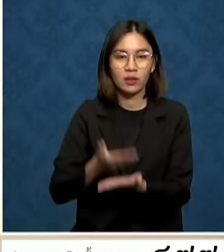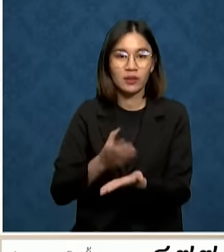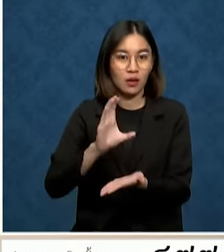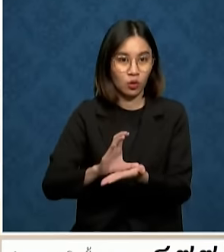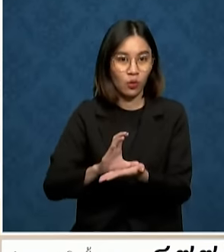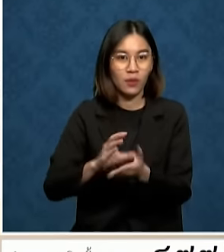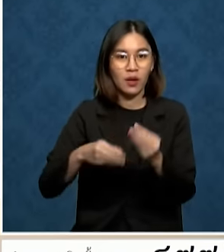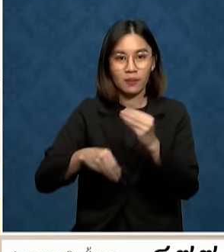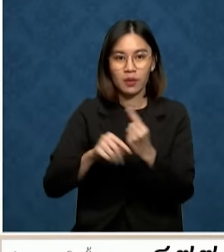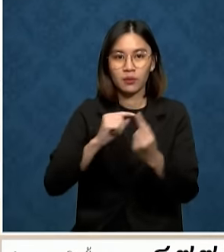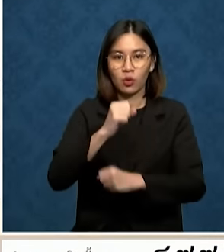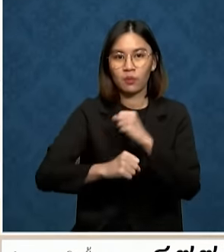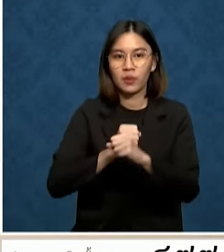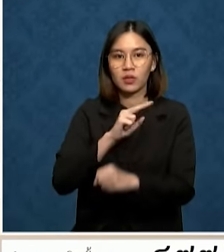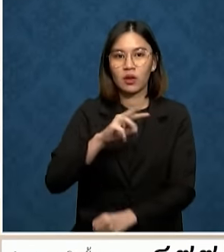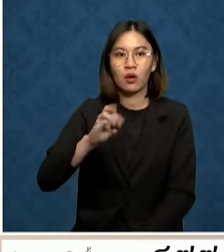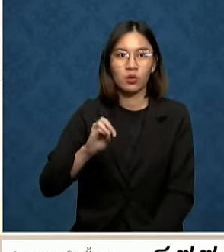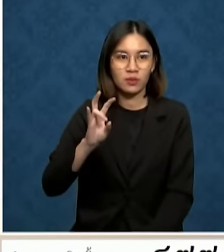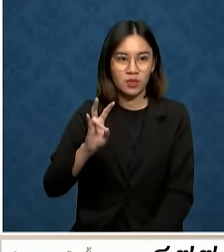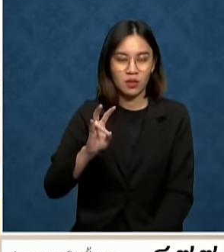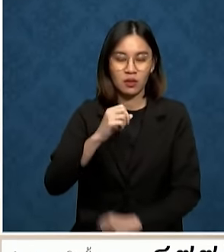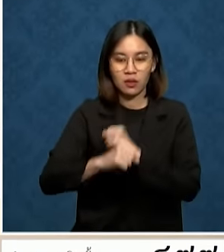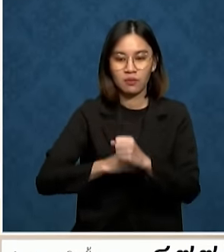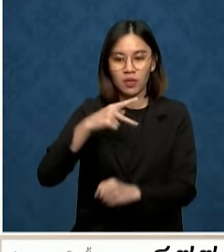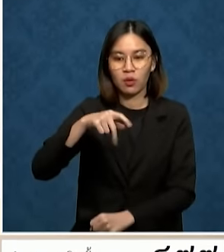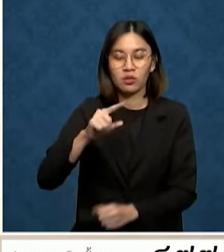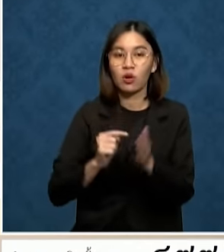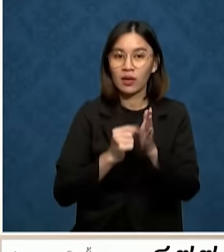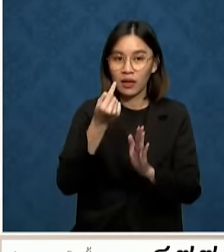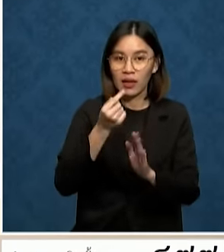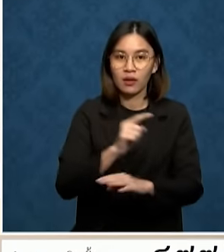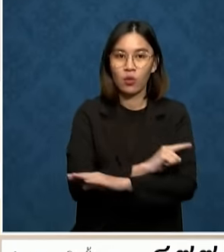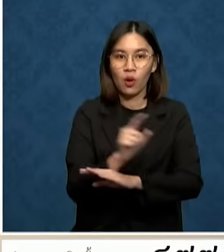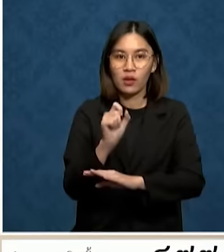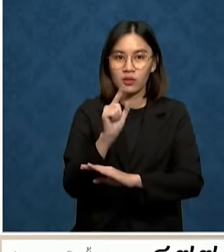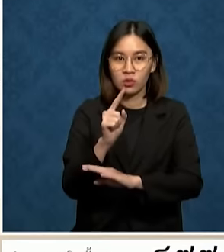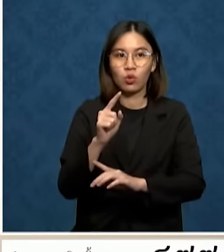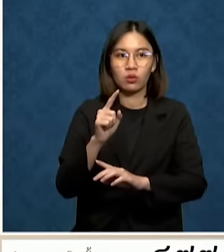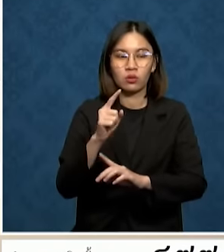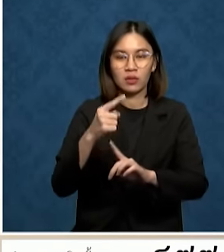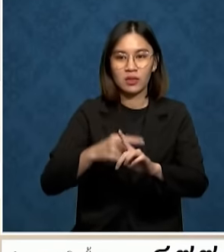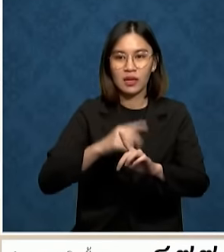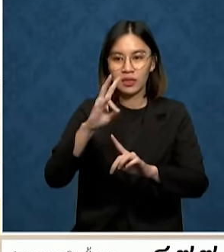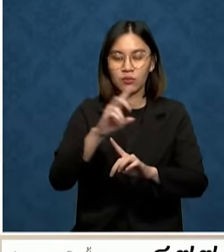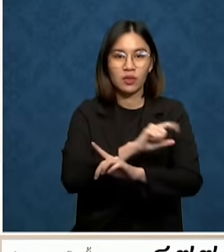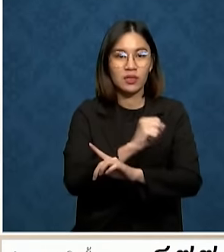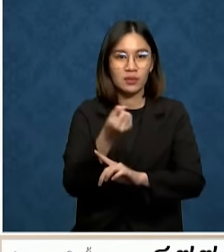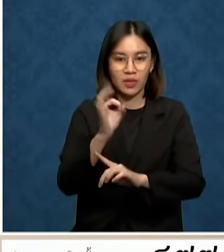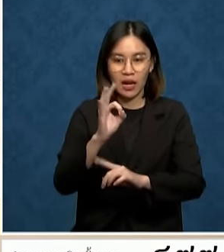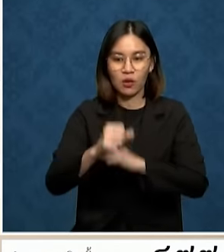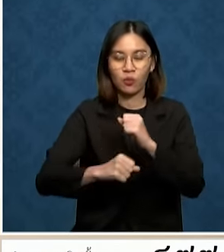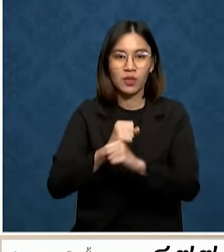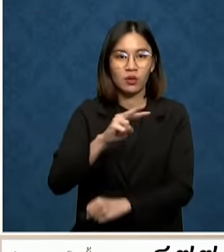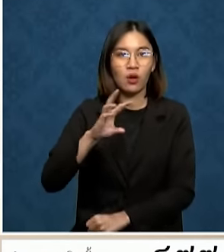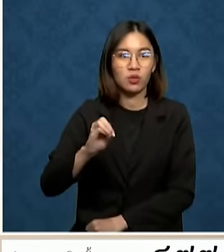ายใจเพิ่มเติมประจำปีงประมาณ 2-5-6-7 พอสอครั้งแรกนะครับในวันสุขที่ 19 กรกราคมครับ 2,56